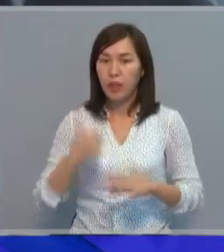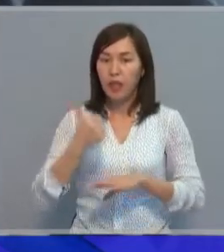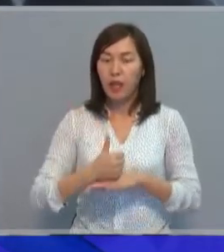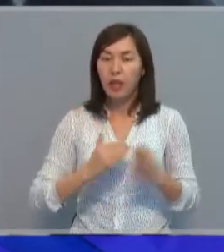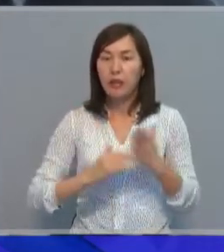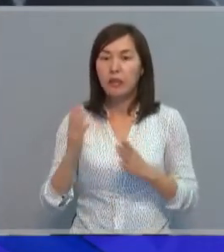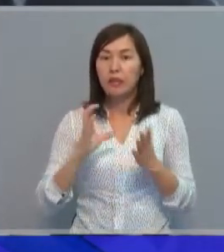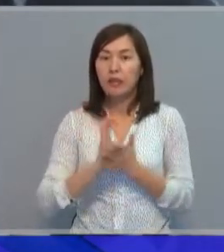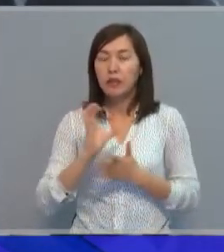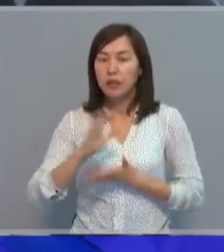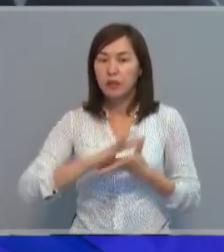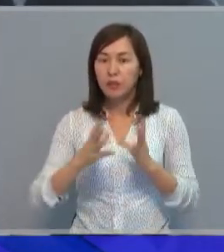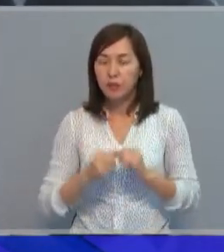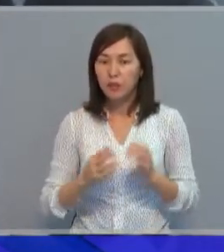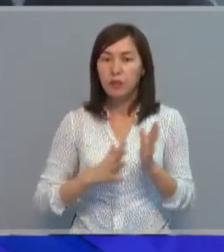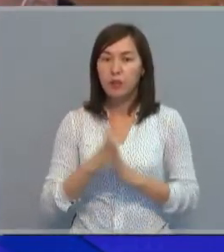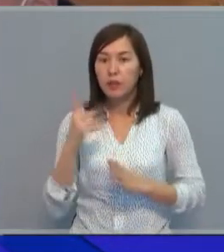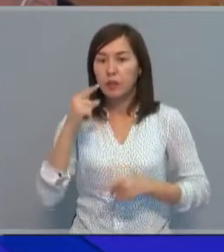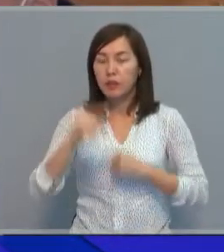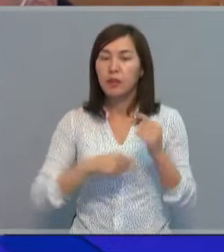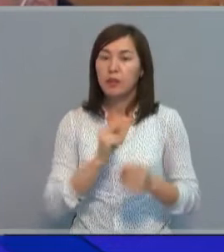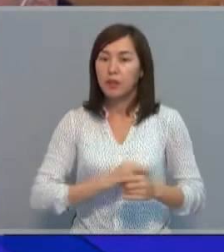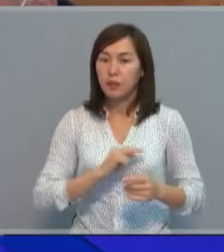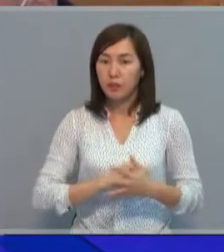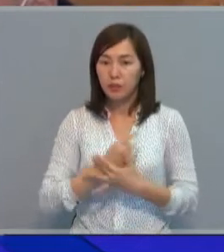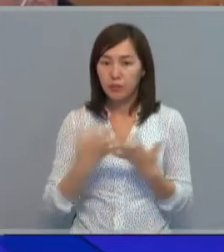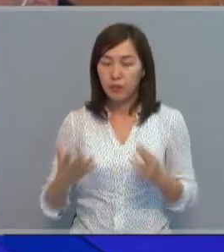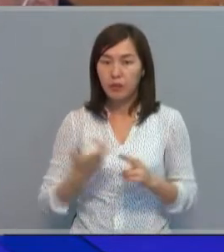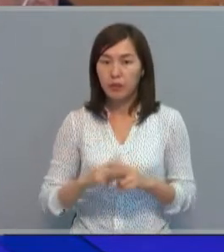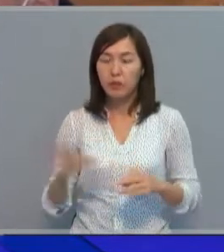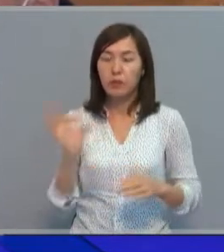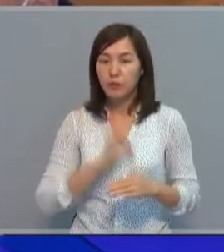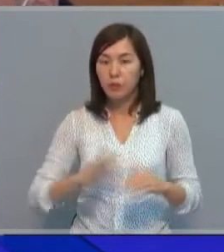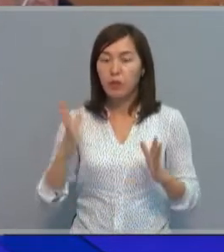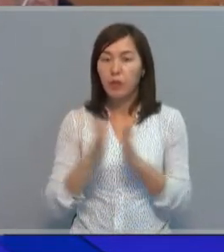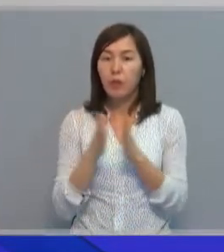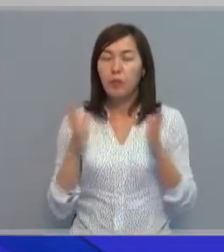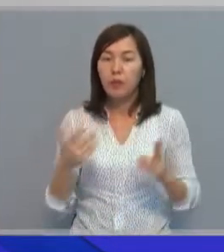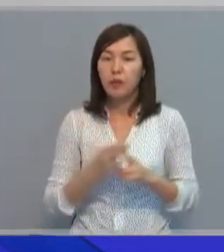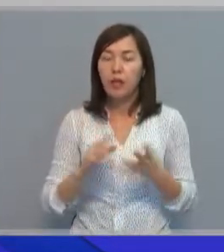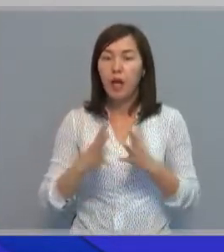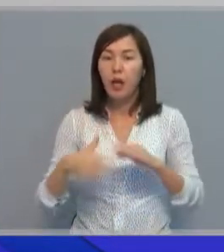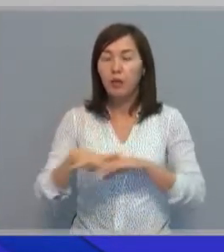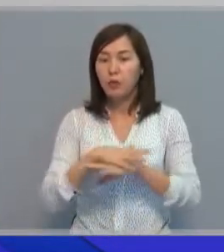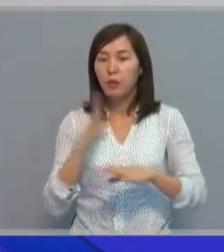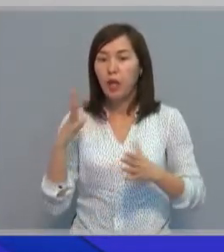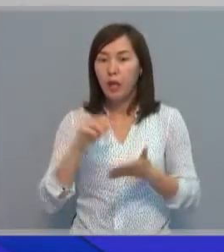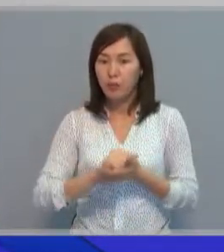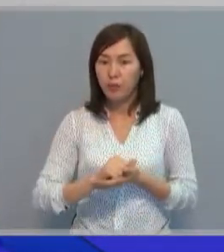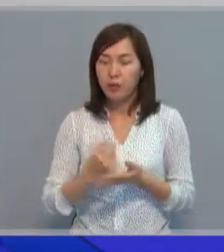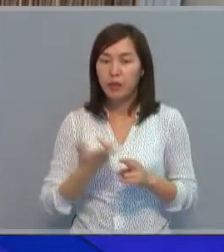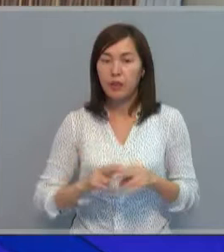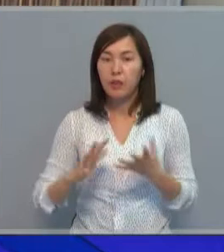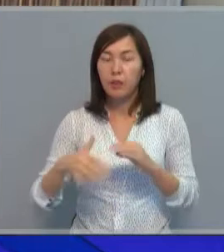Главное – повысить экспортный потенциал отрасли через переработку продукции. Тогда доходы будут увеличены, а сельское население будет занято.